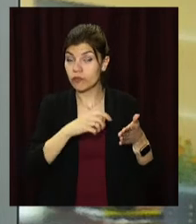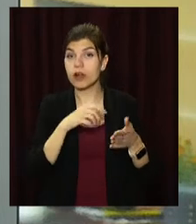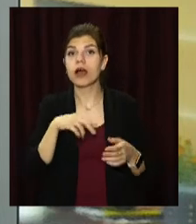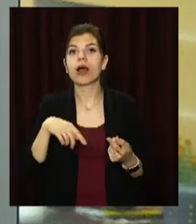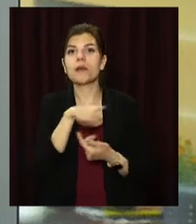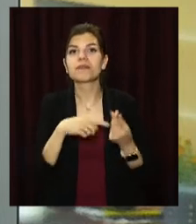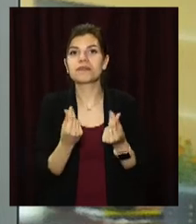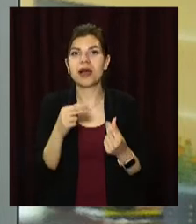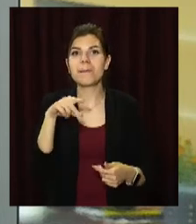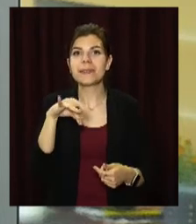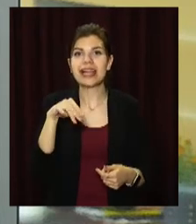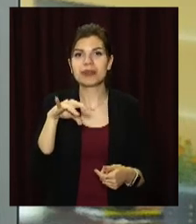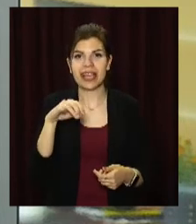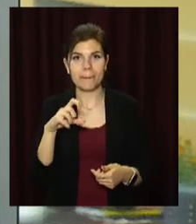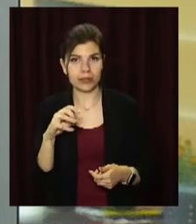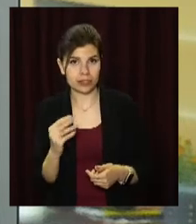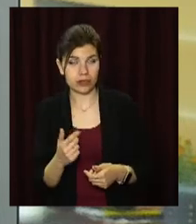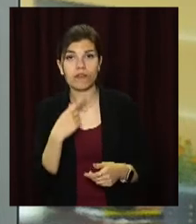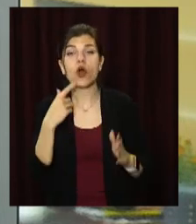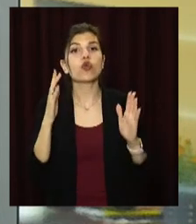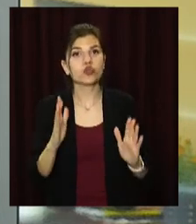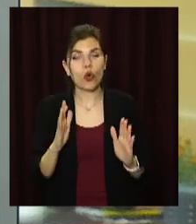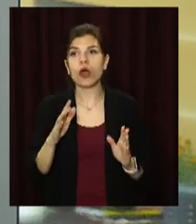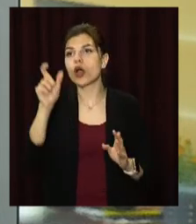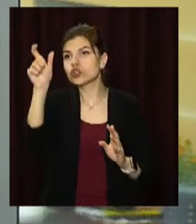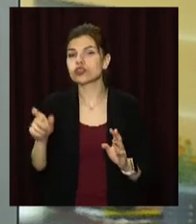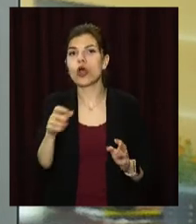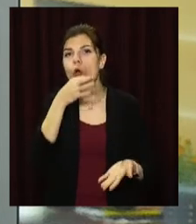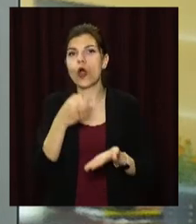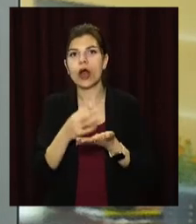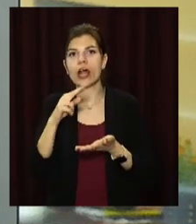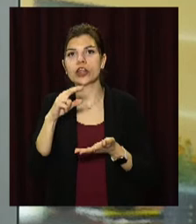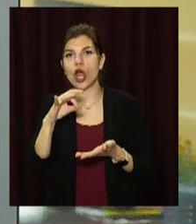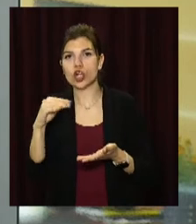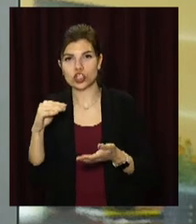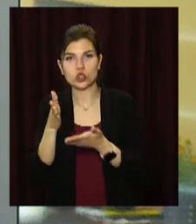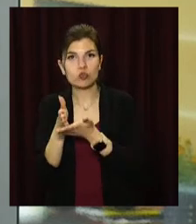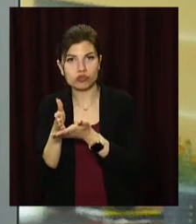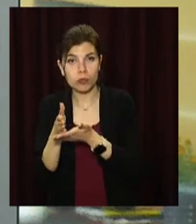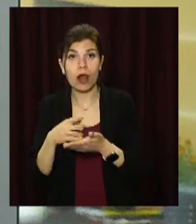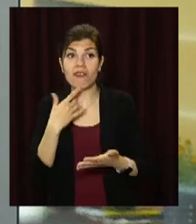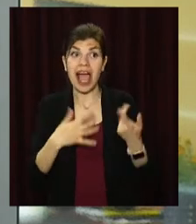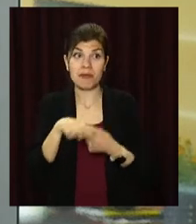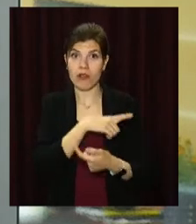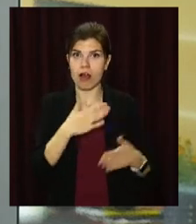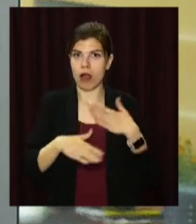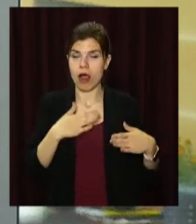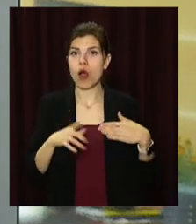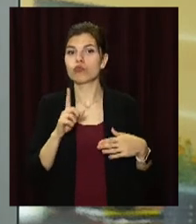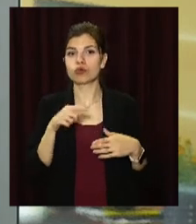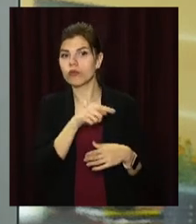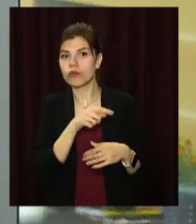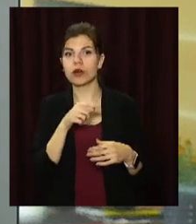їх контролюватимуть тільки працівники Держслужби з питань праці. І якщо бізнесмени цьому радіють, бо кажуть, їх